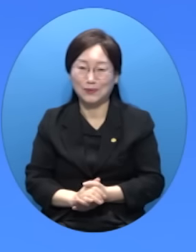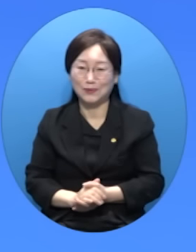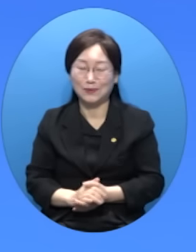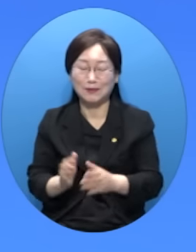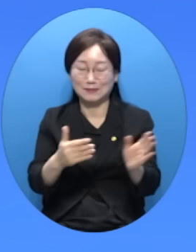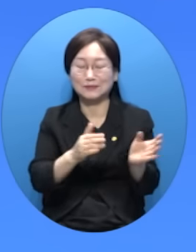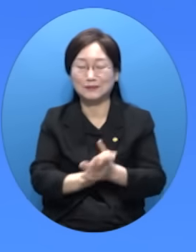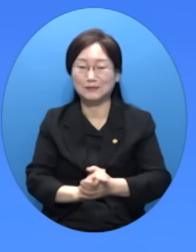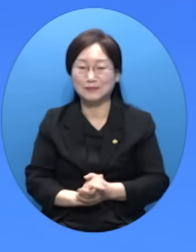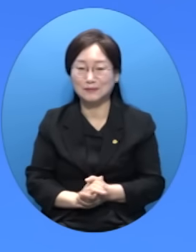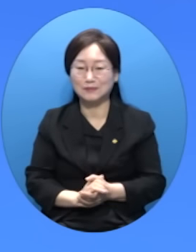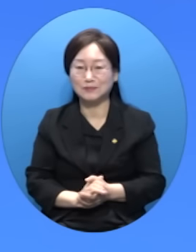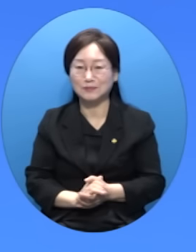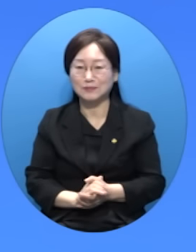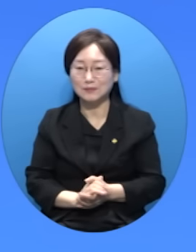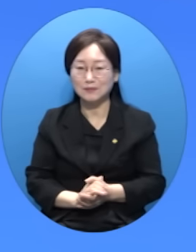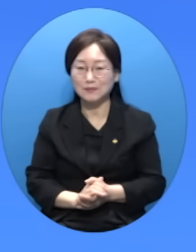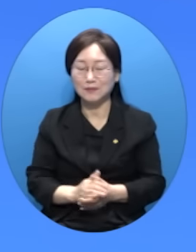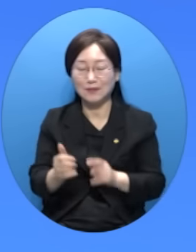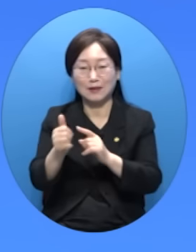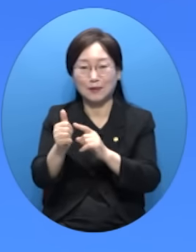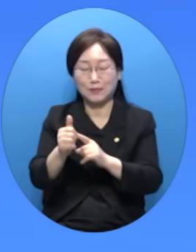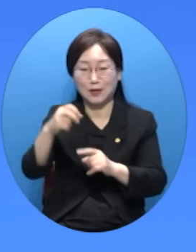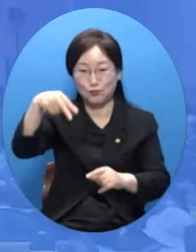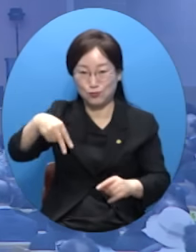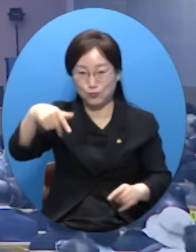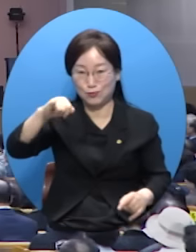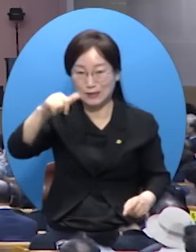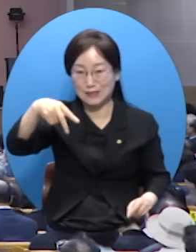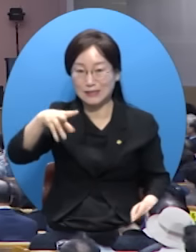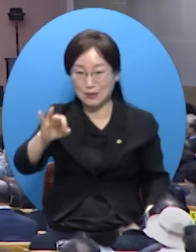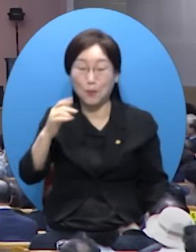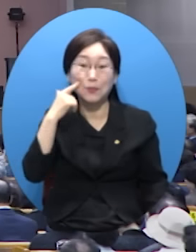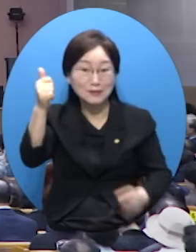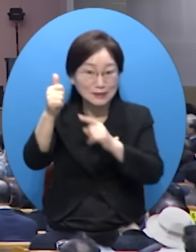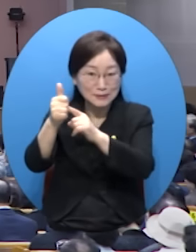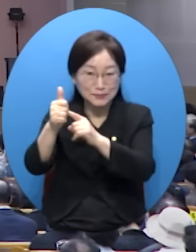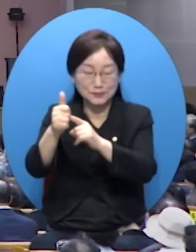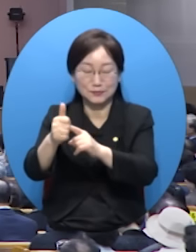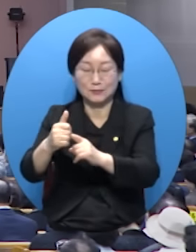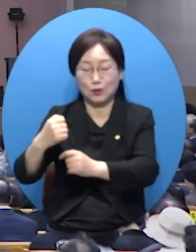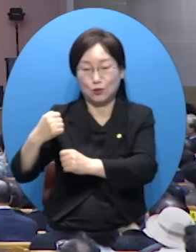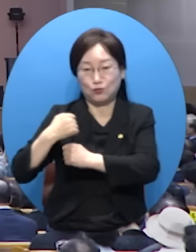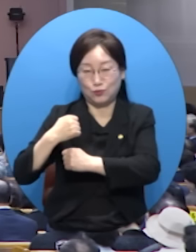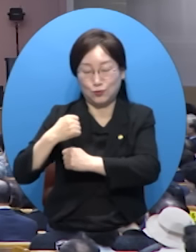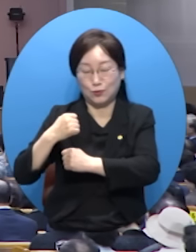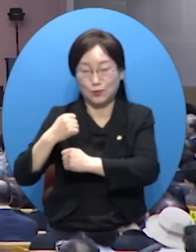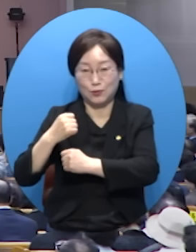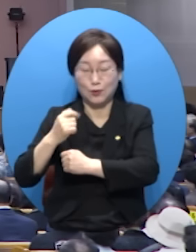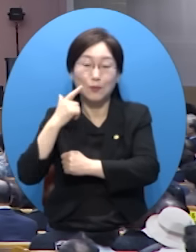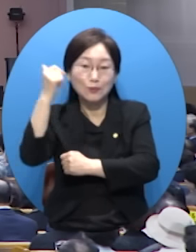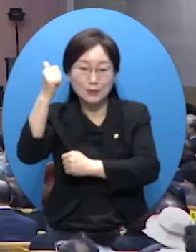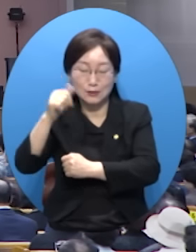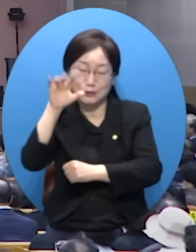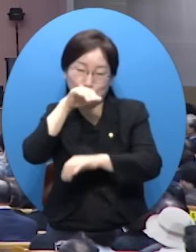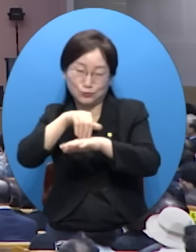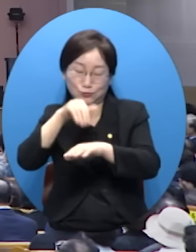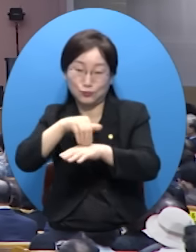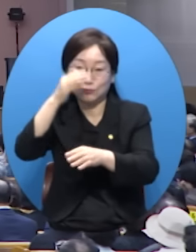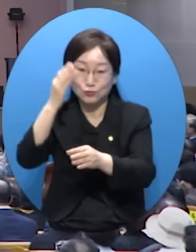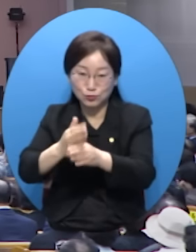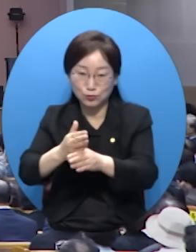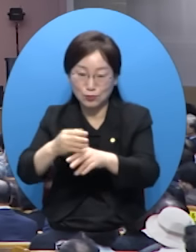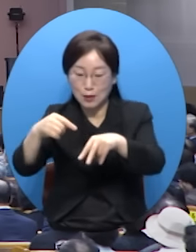그런데 이제 남편이 군목으로 이제 입대해서 훈련을 받다가 그만 고관절이